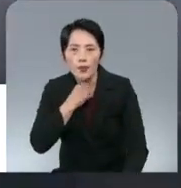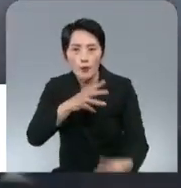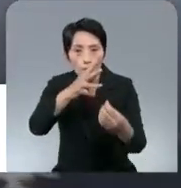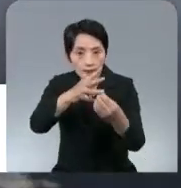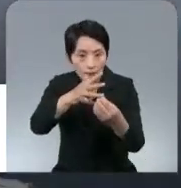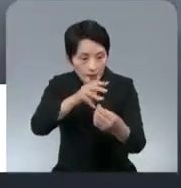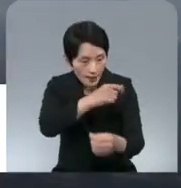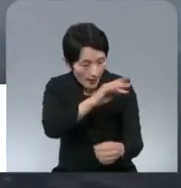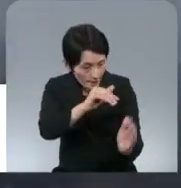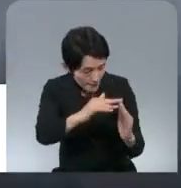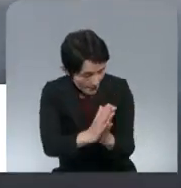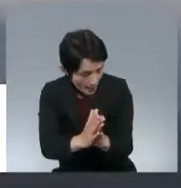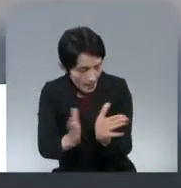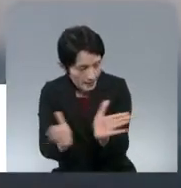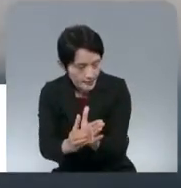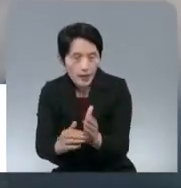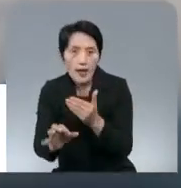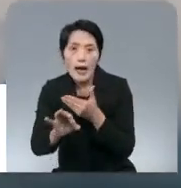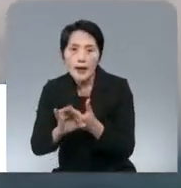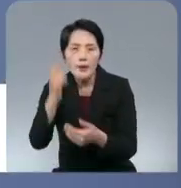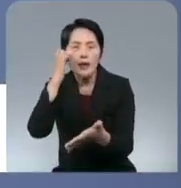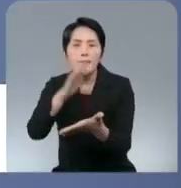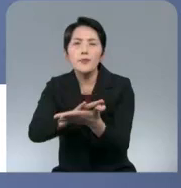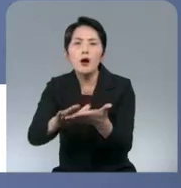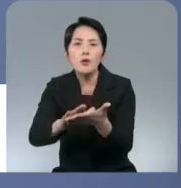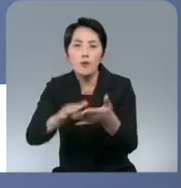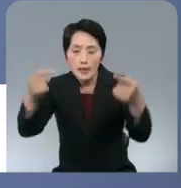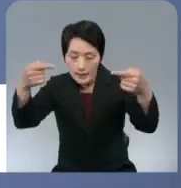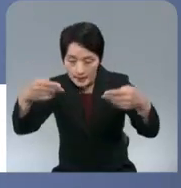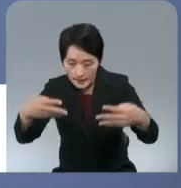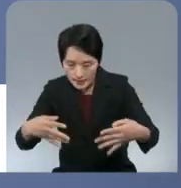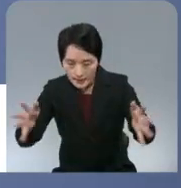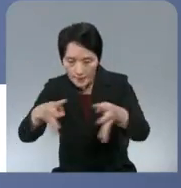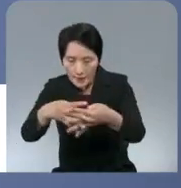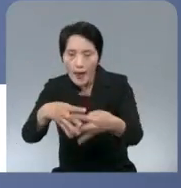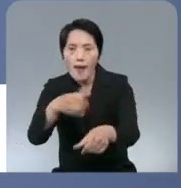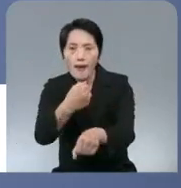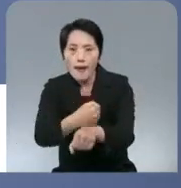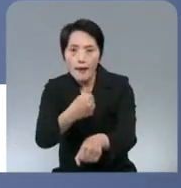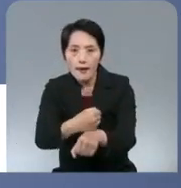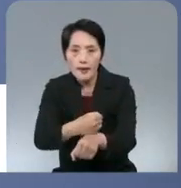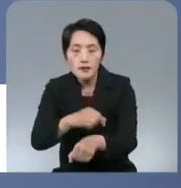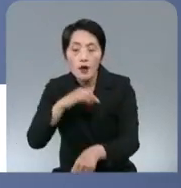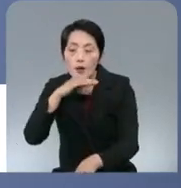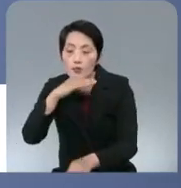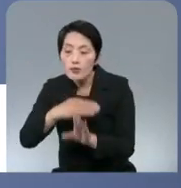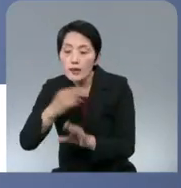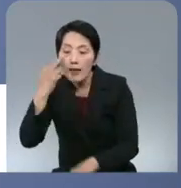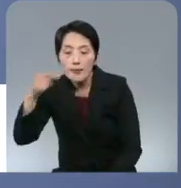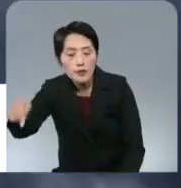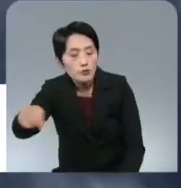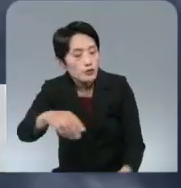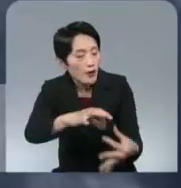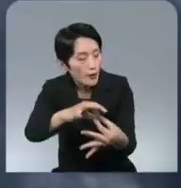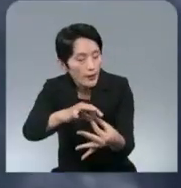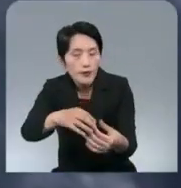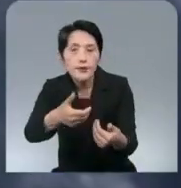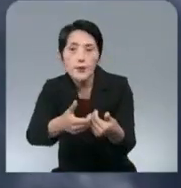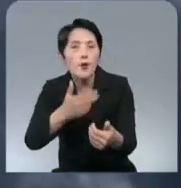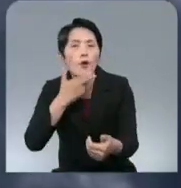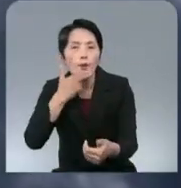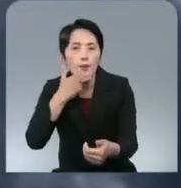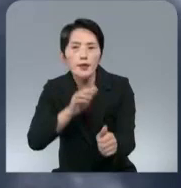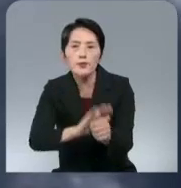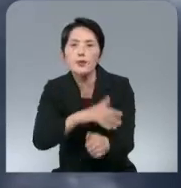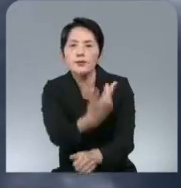miền Nam sẽ xúc tiến bình thường hóa quan hệ mỹ-triều thông qua ký kết Hiệp định Hòa Bình Hàn Quốc sẽ xây dựng lòng tin về mặt quân sự giữa hai miền Nam